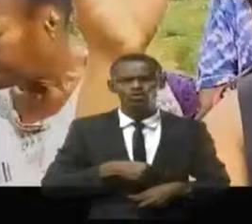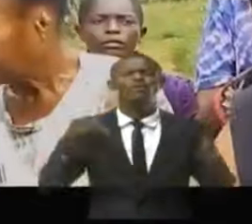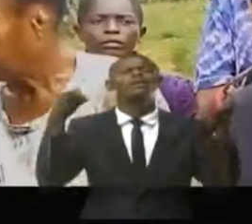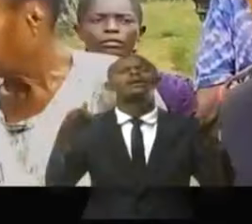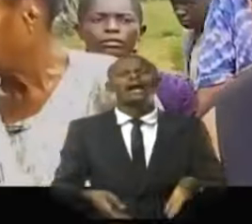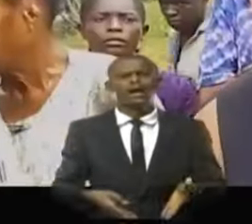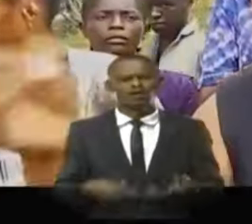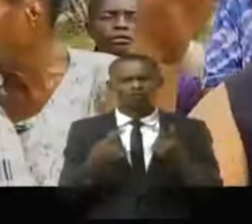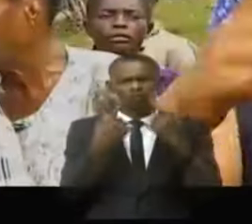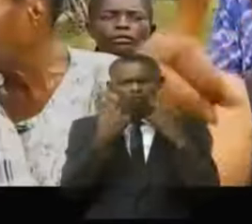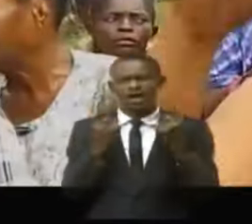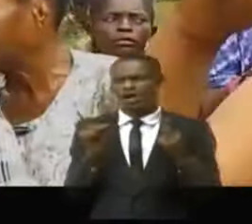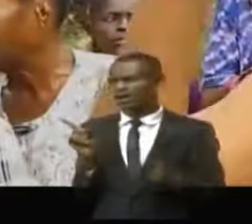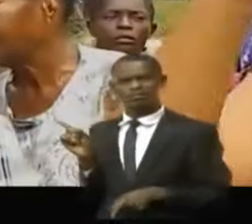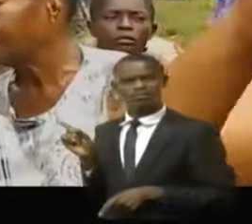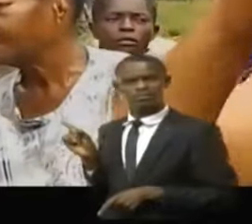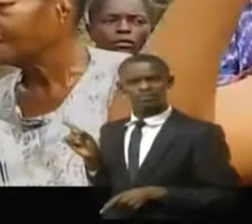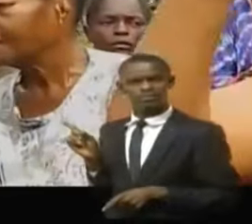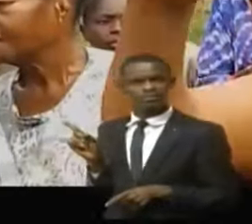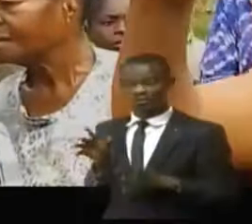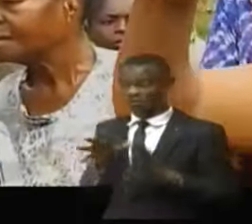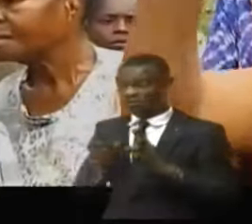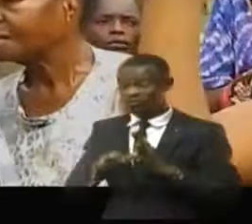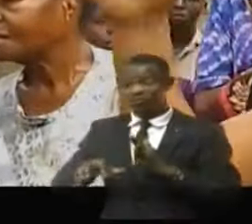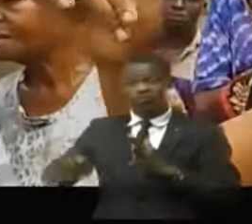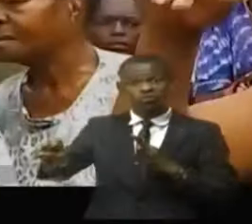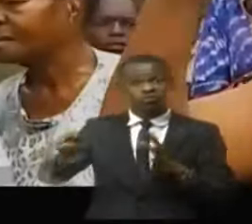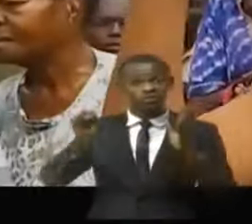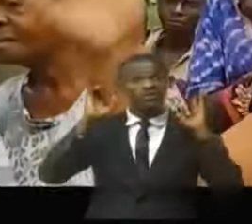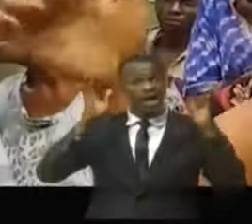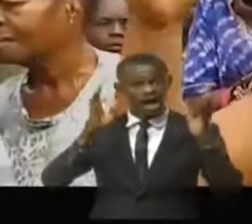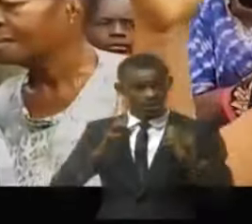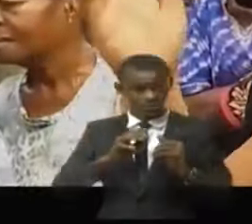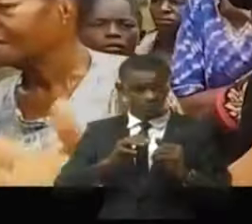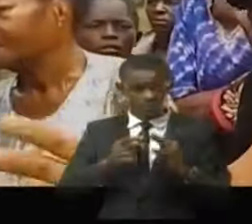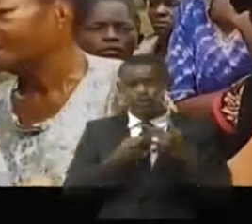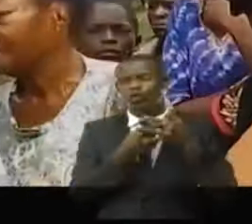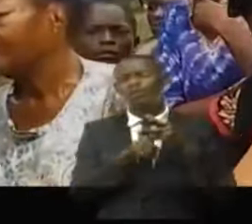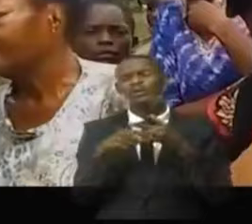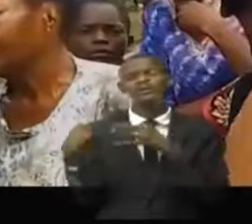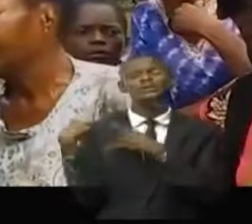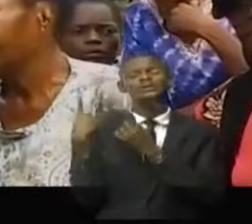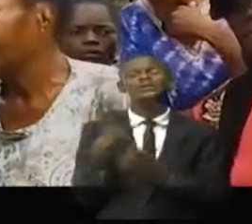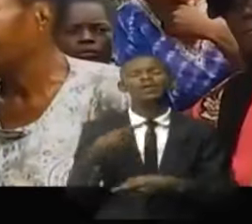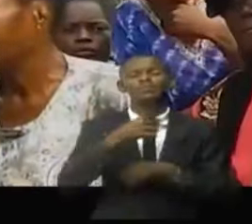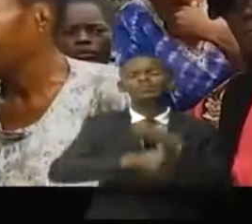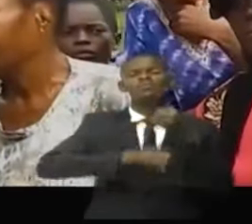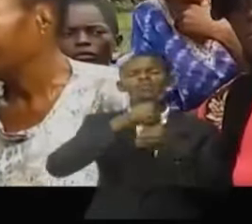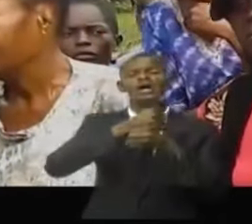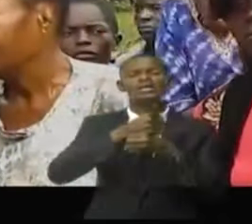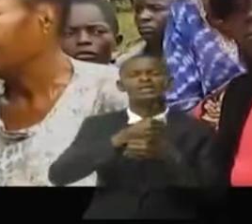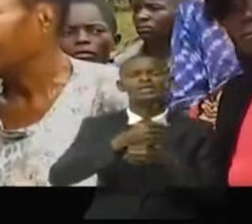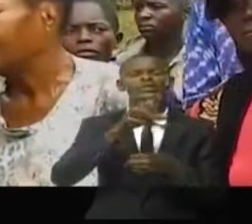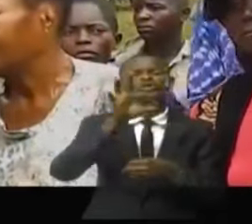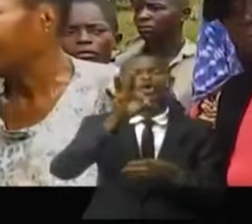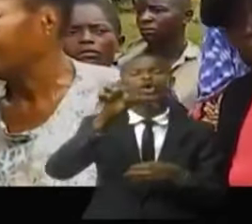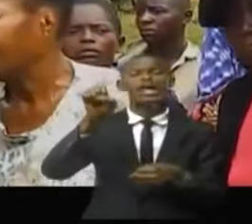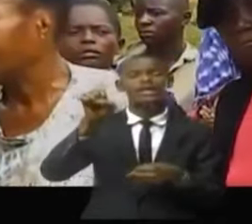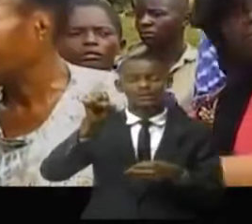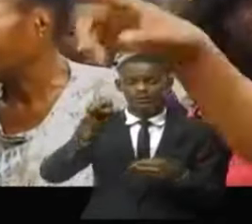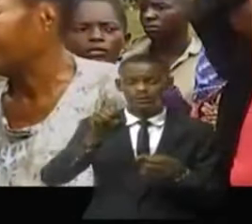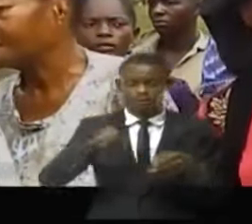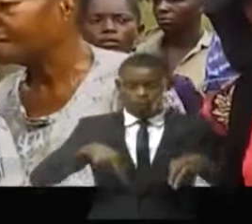Mwimba Télécom. Auparavant, c'est dans les années 90-91-95, c'était une grande route qui reliait la